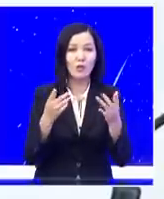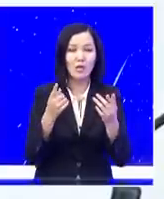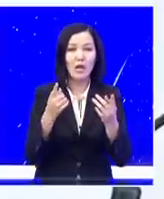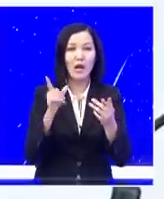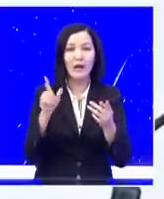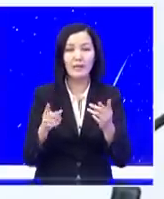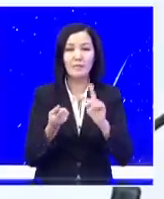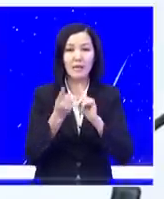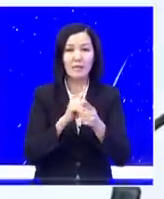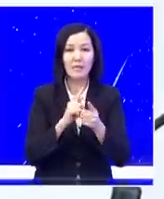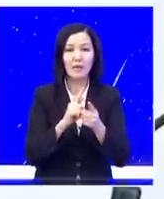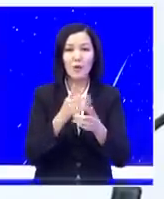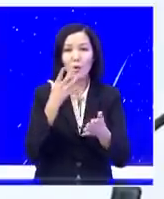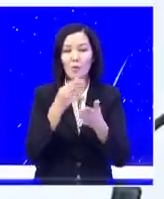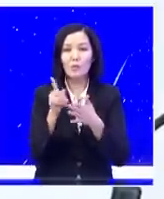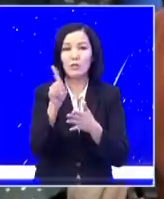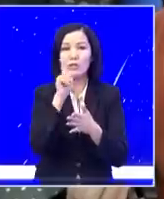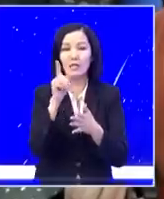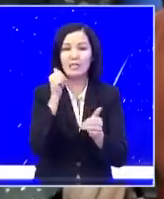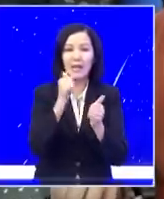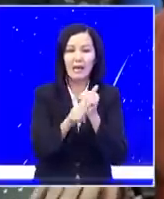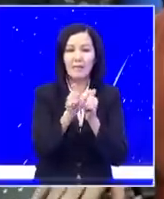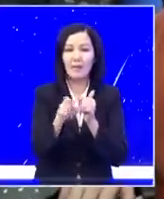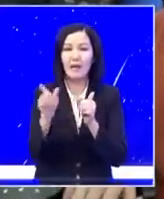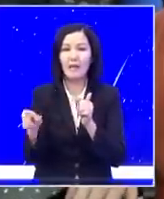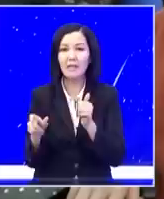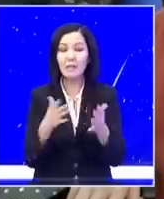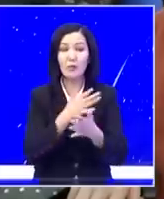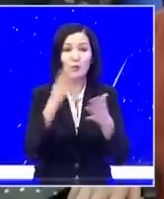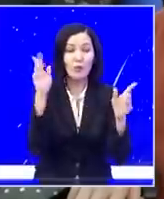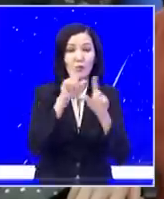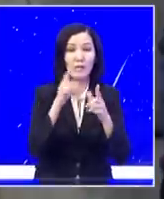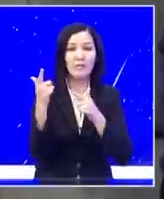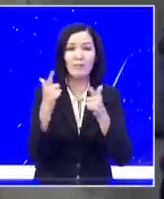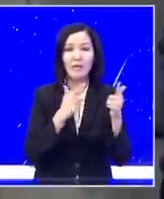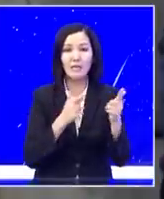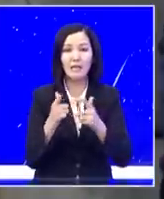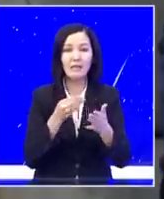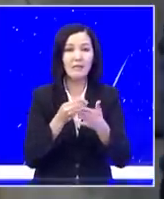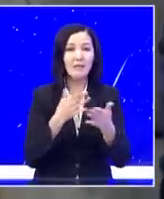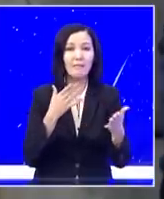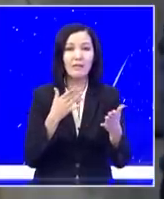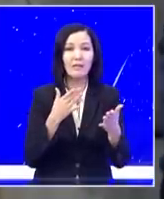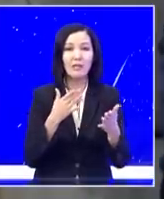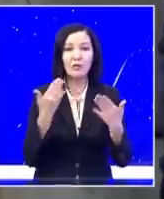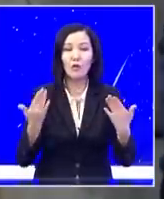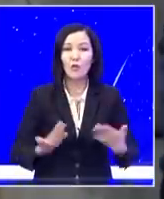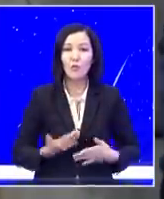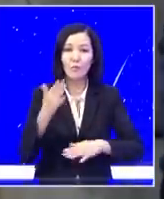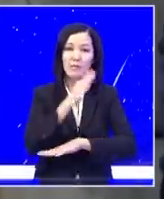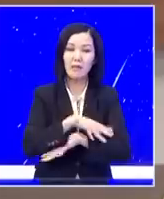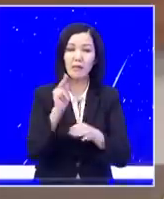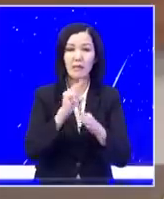тұратын. Шәкіртім деп қанатының астына алған әрбірін үлкен мектепке дайындады. Құны қымбат тұратын өмір сабақтарын